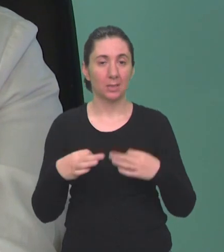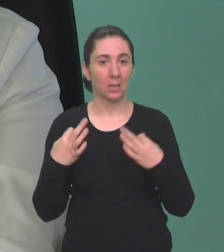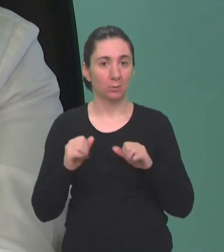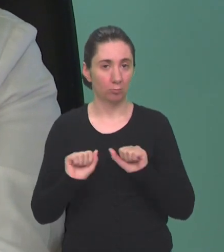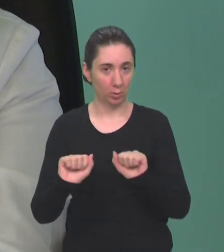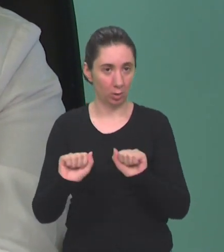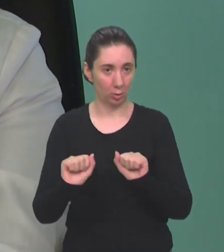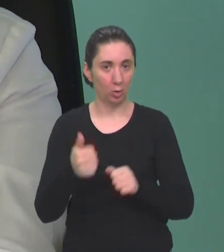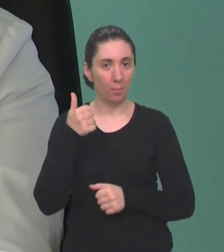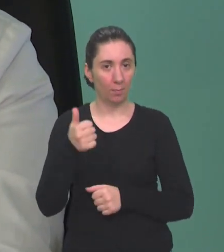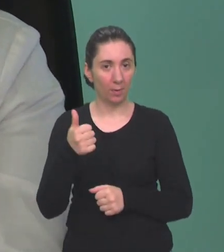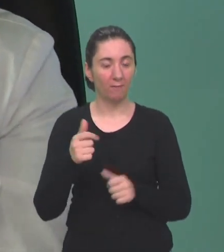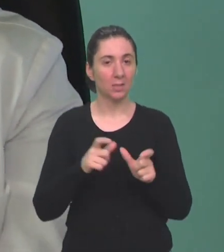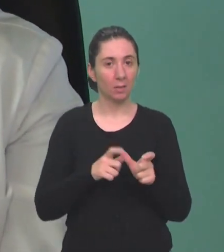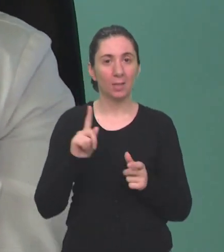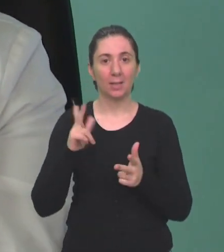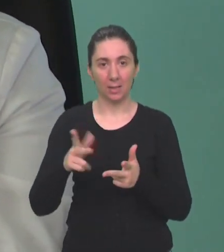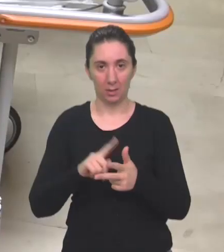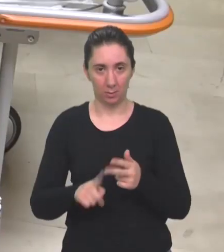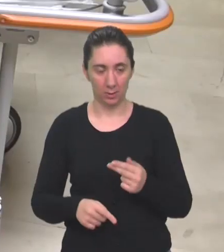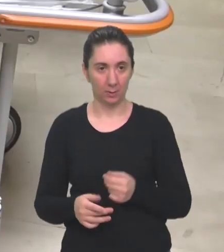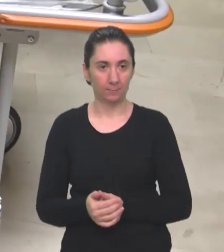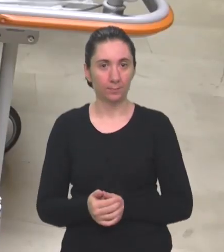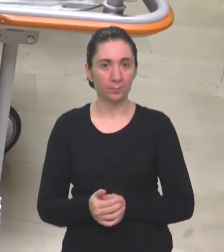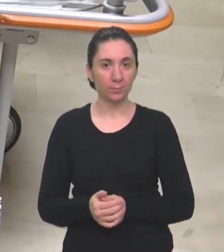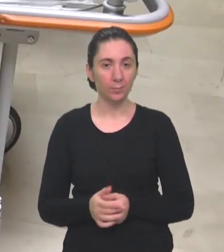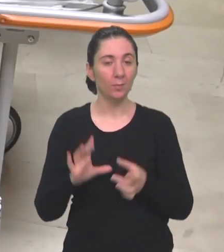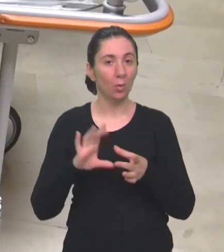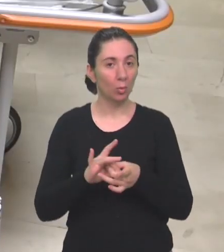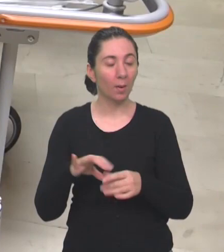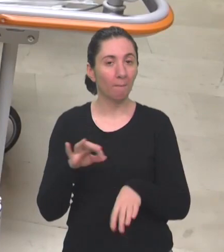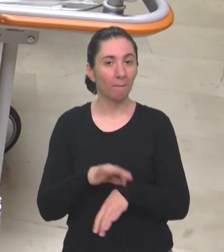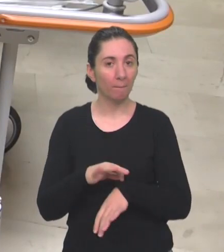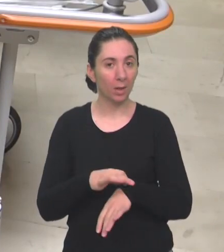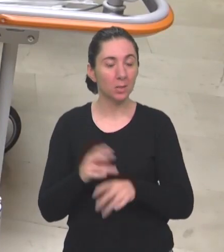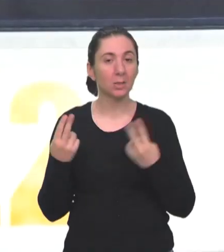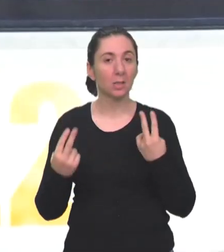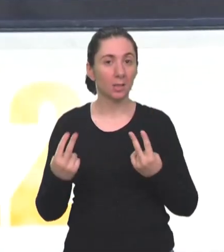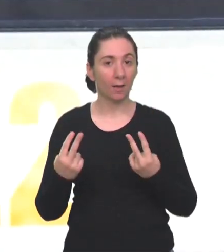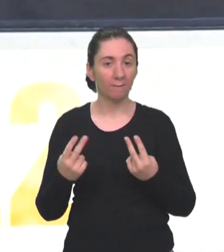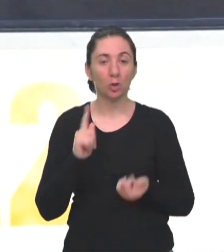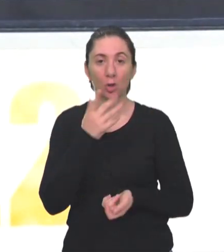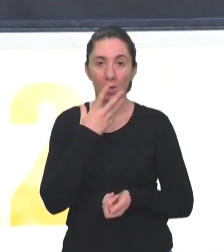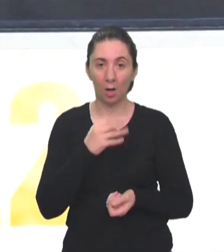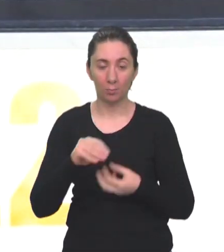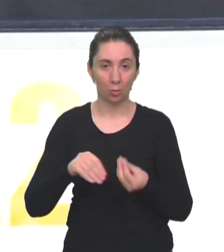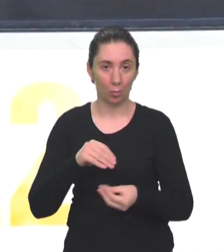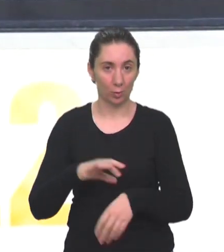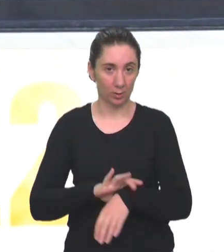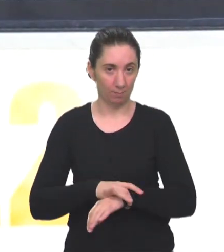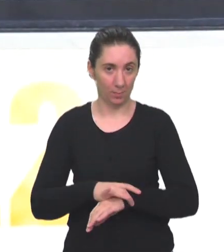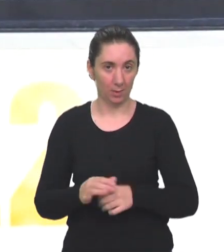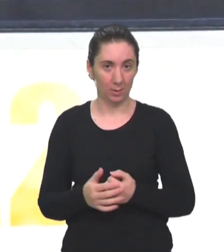zdravstvene zaštite, primarne, sekundarne i tercijarne. Kontakt s pacijentom je ono najvažnije i najljepše u